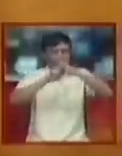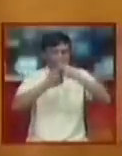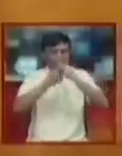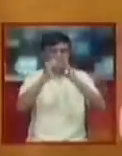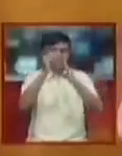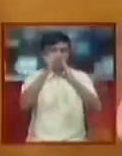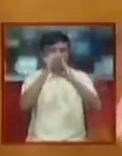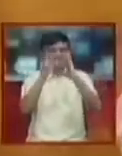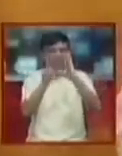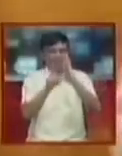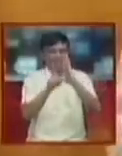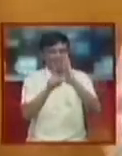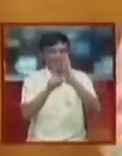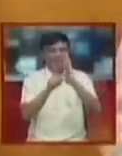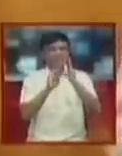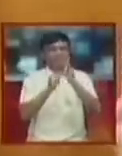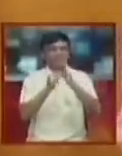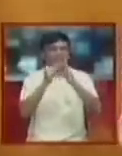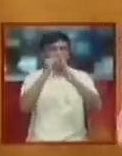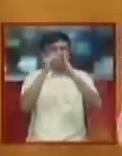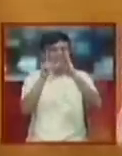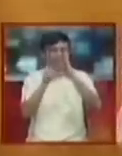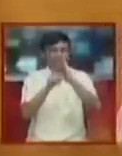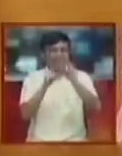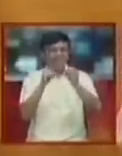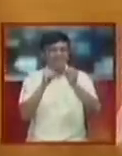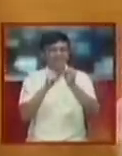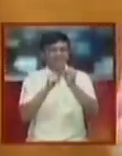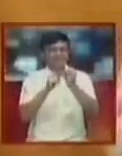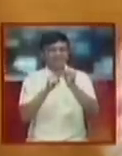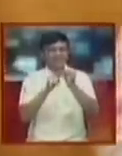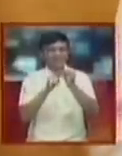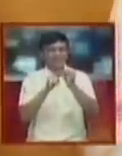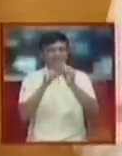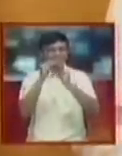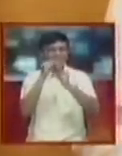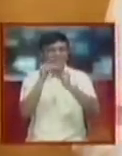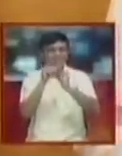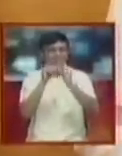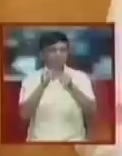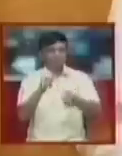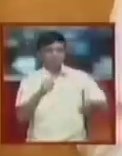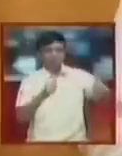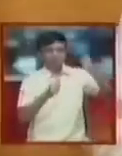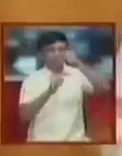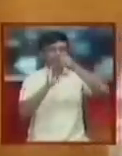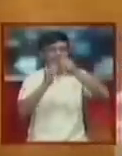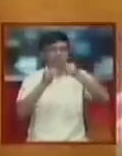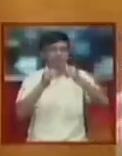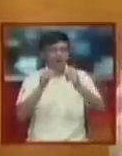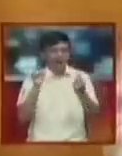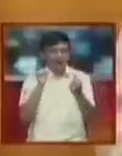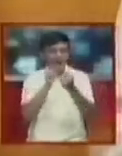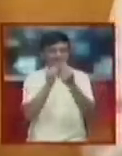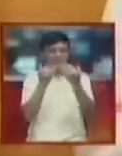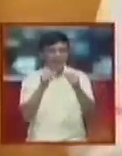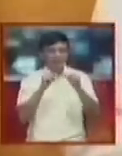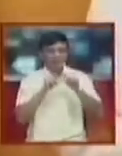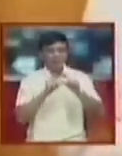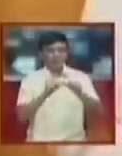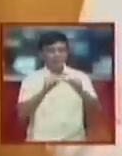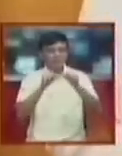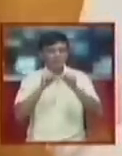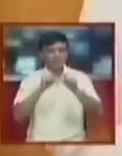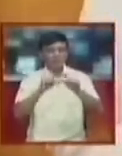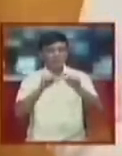militar. Kinasangkapan ng diktador ang saligang batas upang manatili sa kapangyarihan. At hanggang ngayon, tuloy pa rin